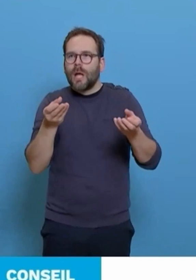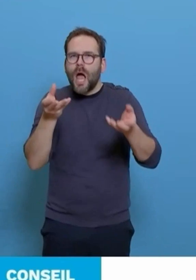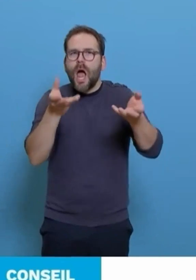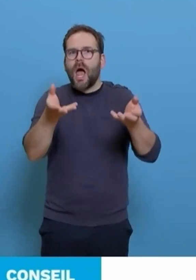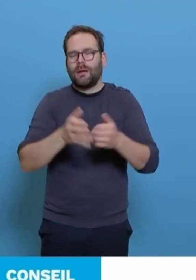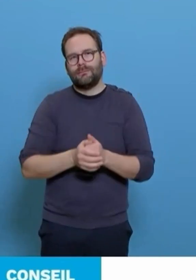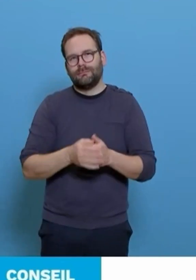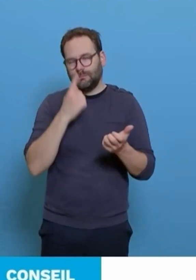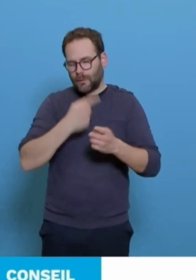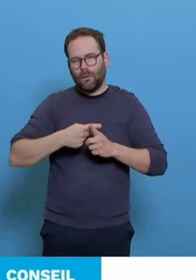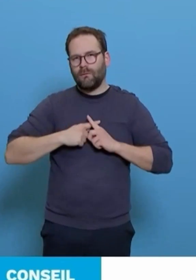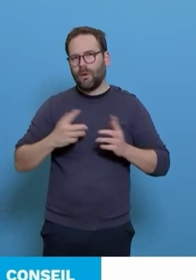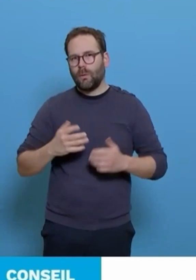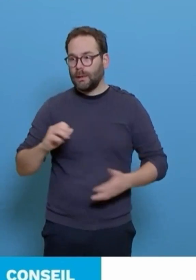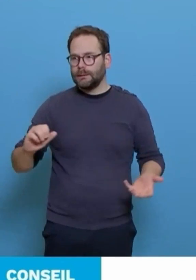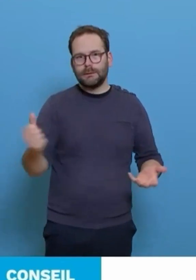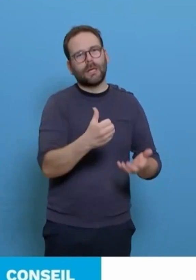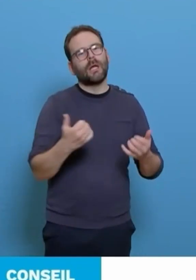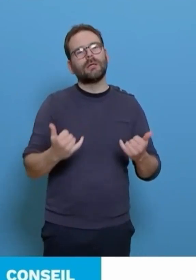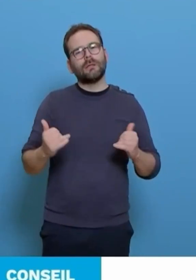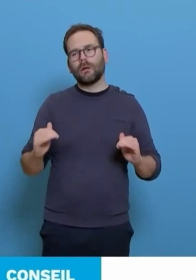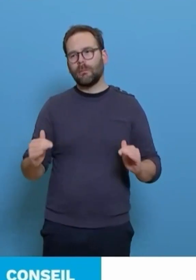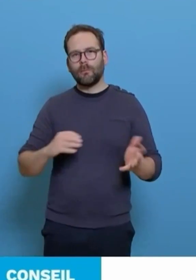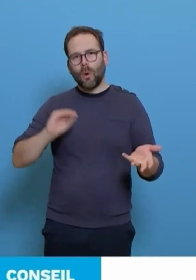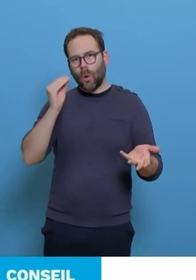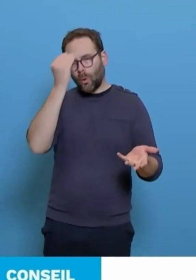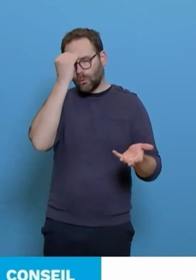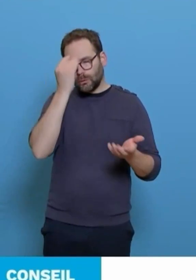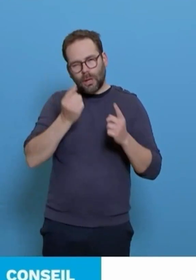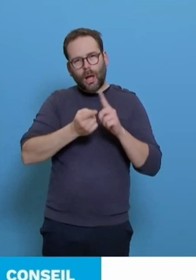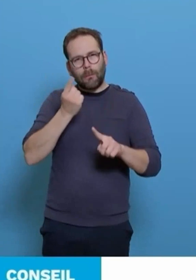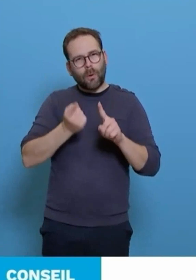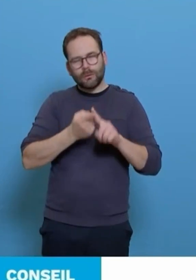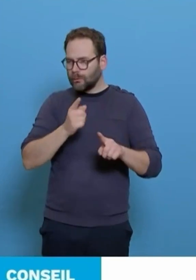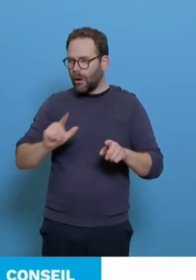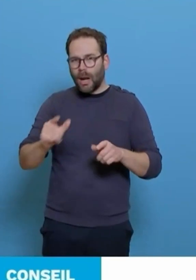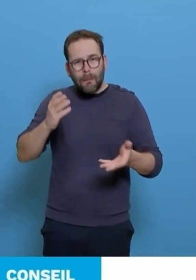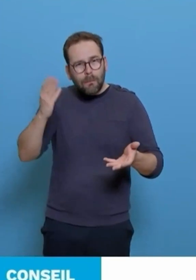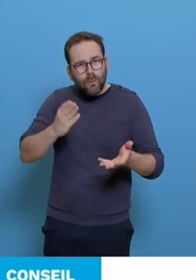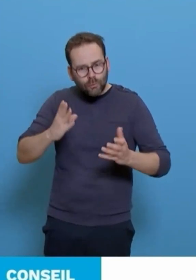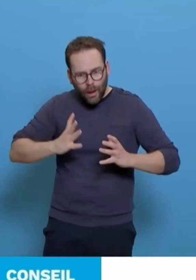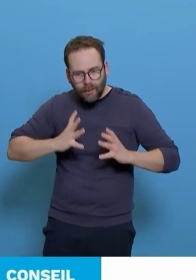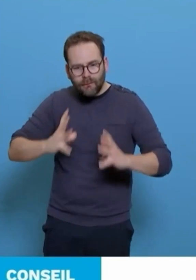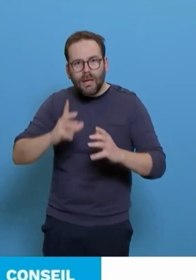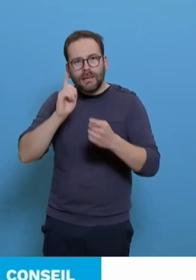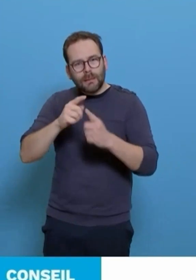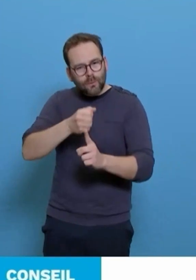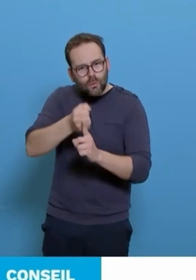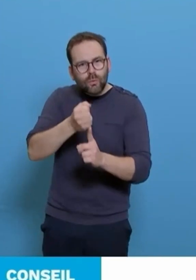Je crois que nous avons chacune et chacun ici une conscience aiguë et partagée du besoin de s'investir dans une